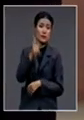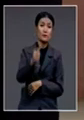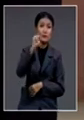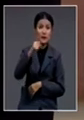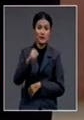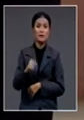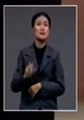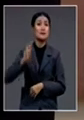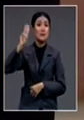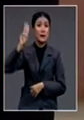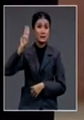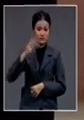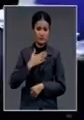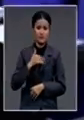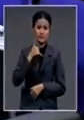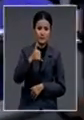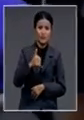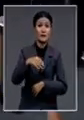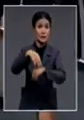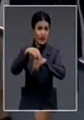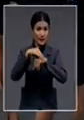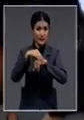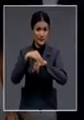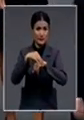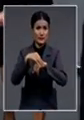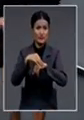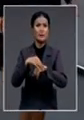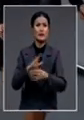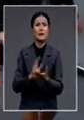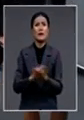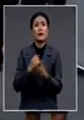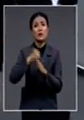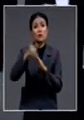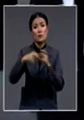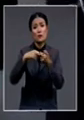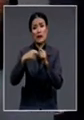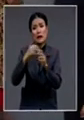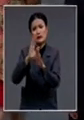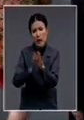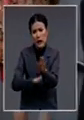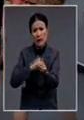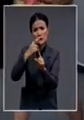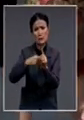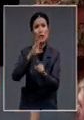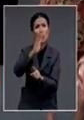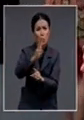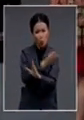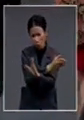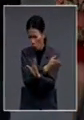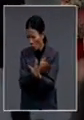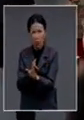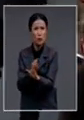องที่เป็นแบบนี้มาเกือบ6เดือนแล้วนะคะแล้วก็การเจรจาต่อรองซึ่งก็กินเวลายาวนานเช่นเดียวกัน